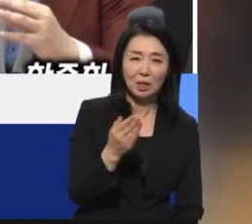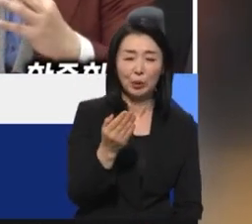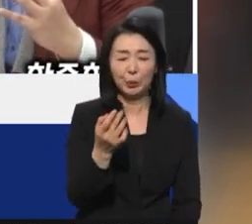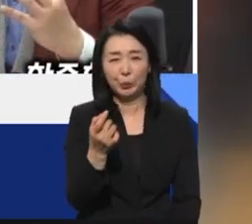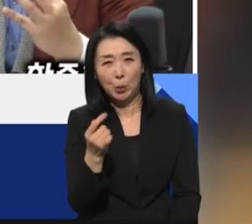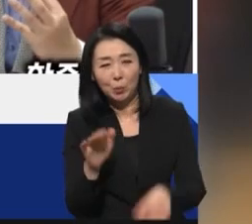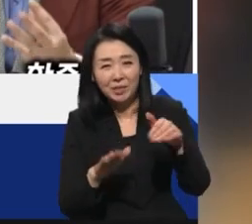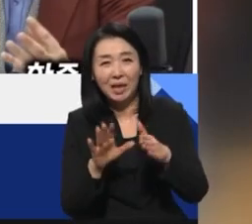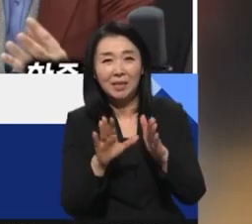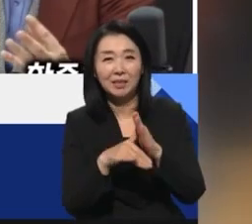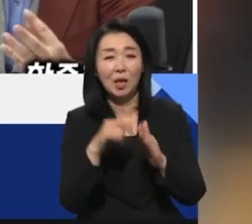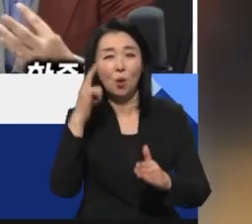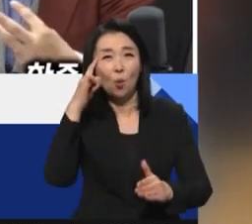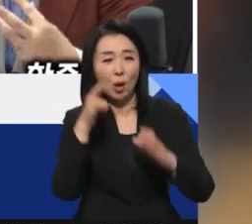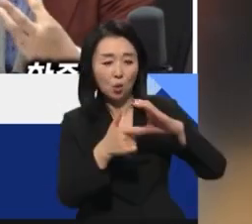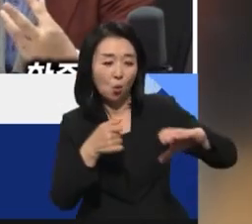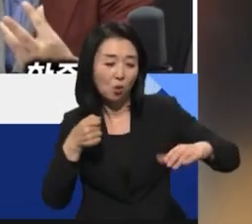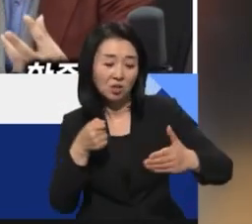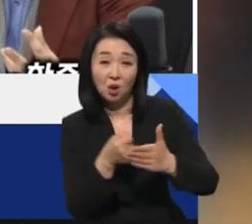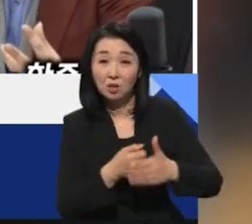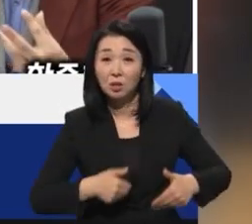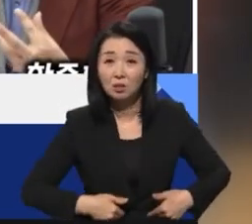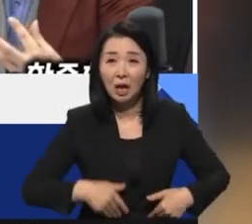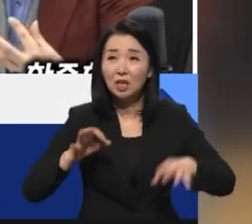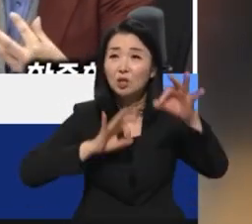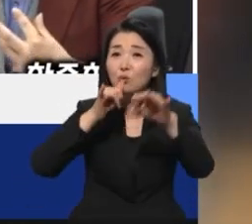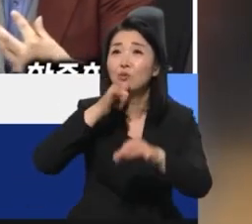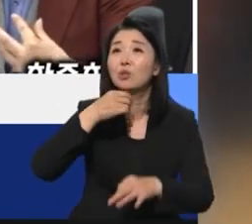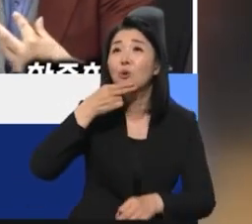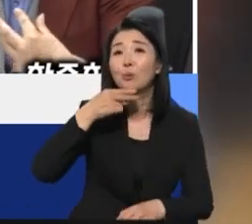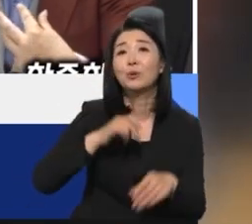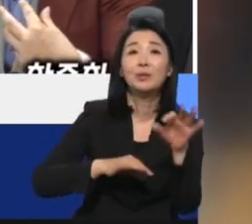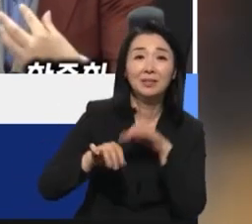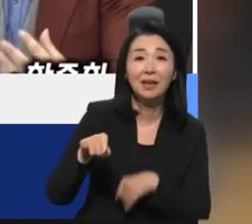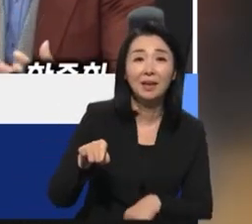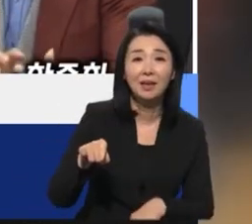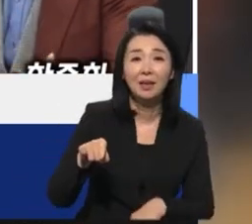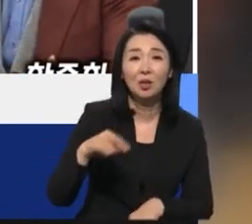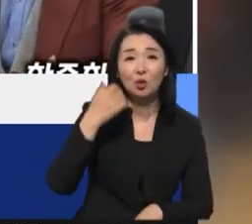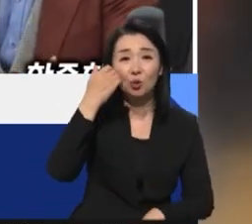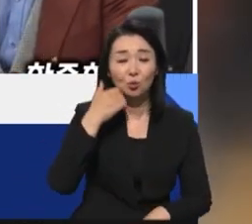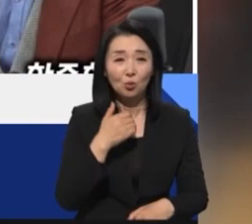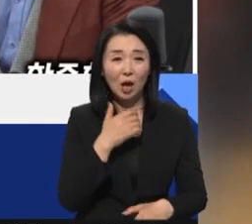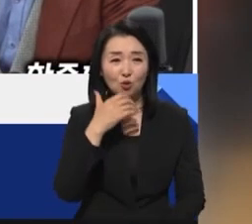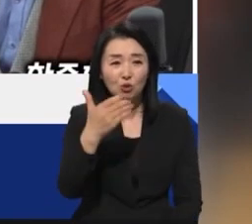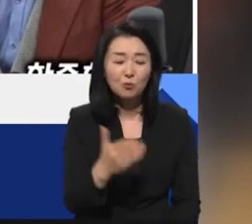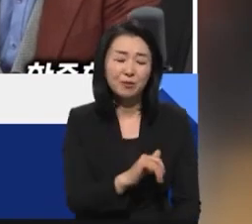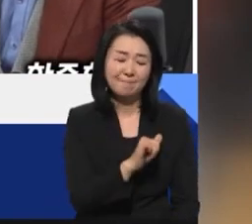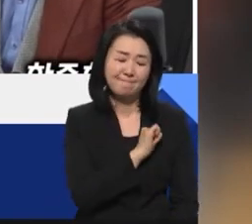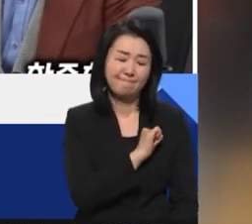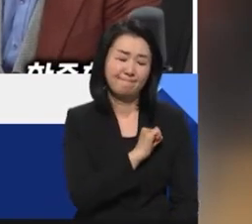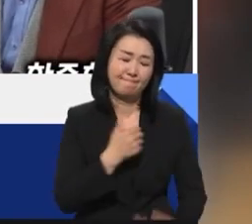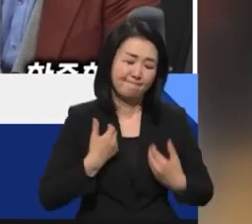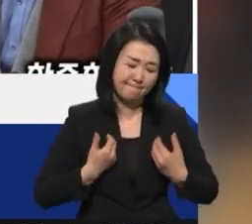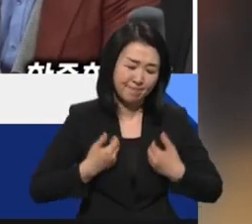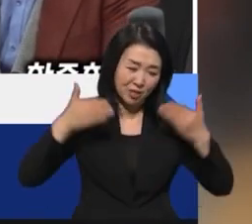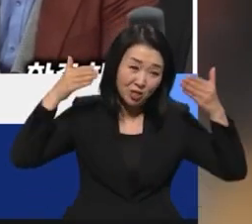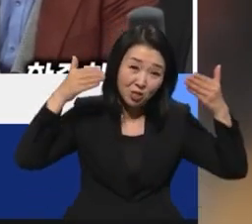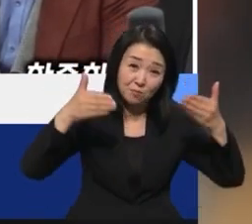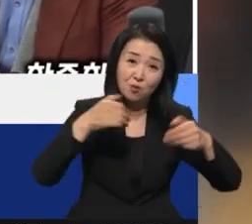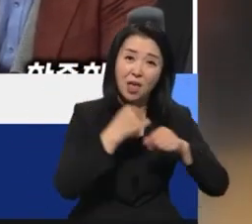순간의 결국은 결정력 싸움 그리고 누가 실책을 하느냐 안 하느냐 그리고 누가 90분 동안 인내력과 집중력을